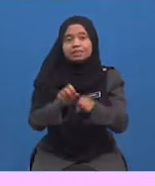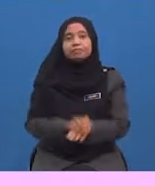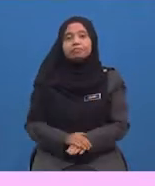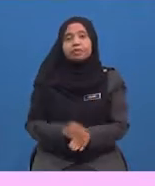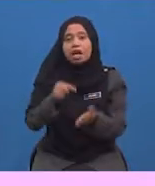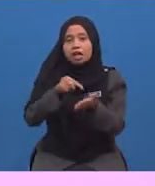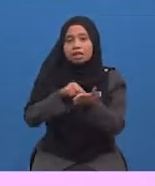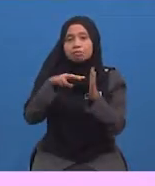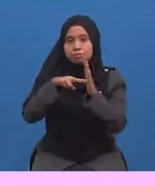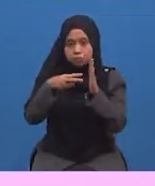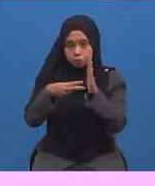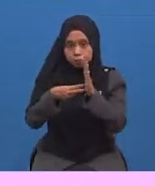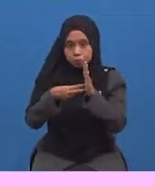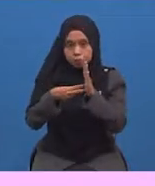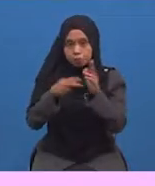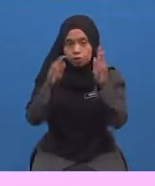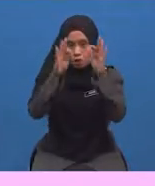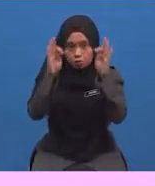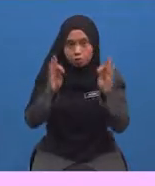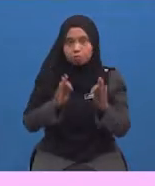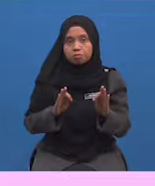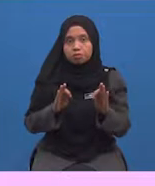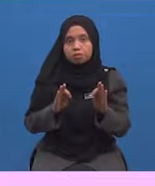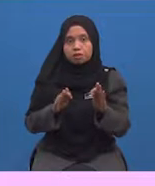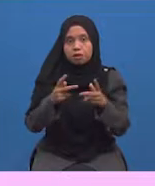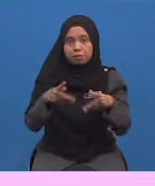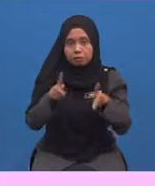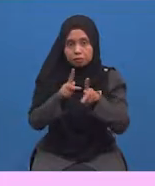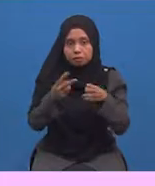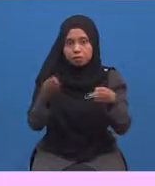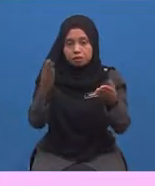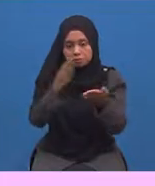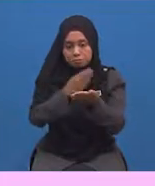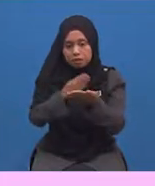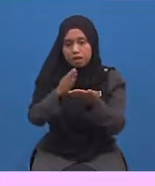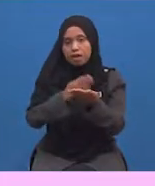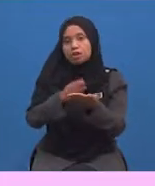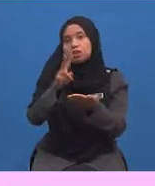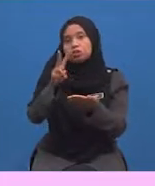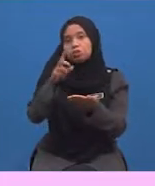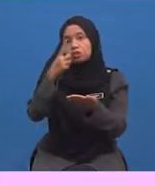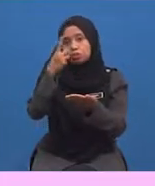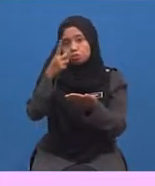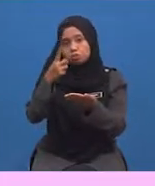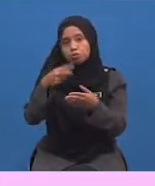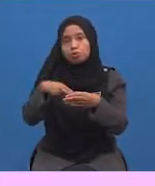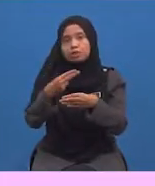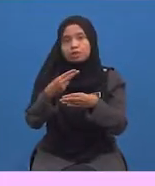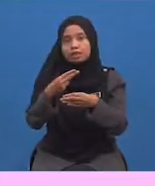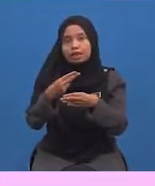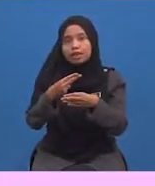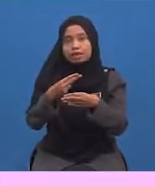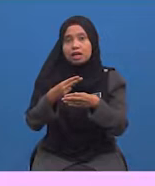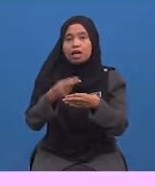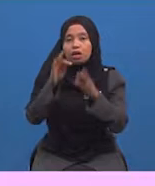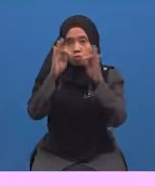Ini bermakna rumus isi padu kuboid perlu dibahagi dua untuk menghasilkan rumus isi padu prisma